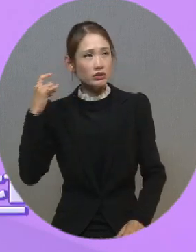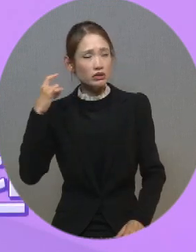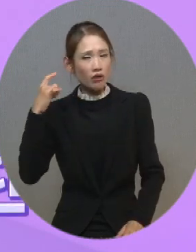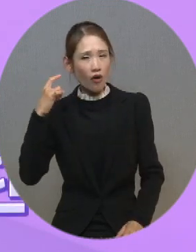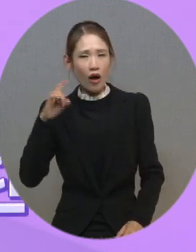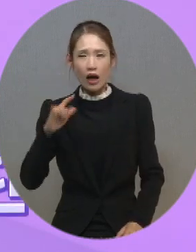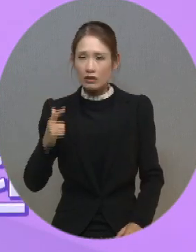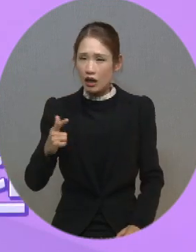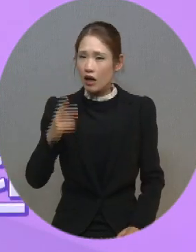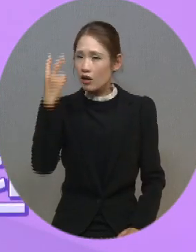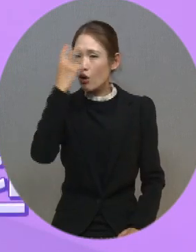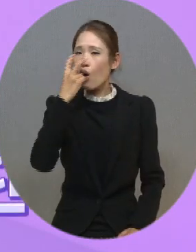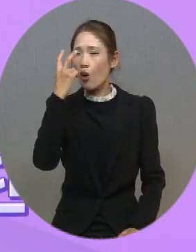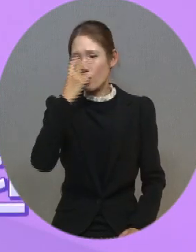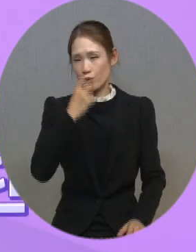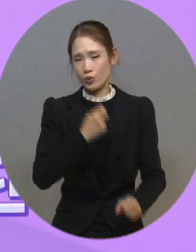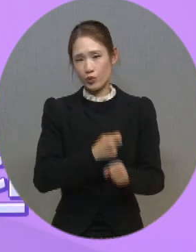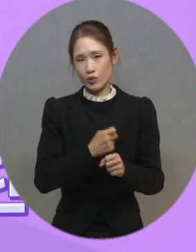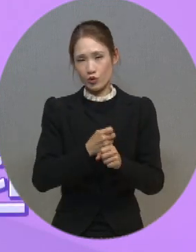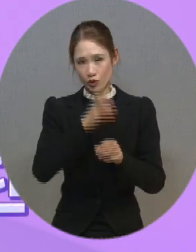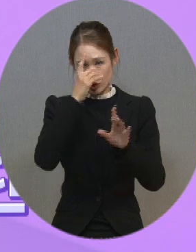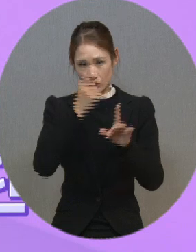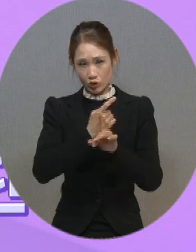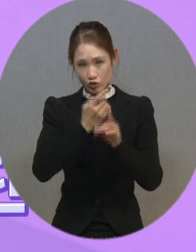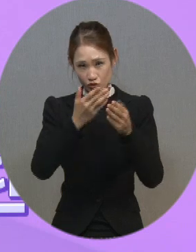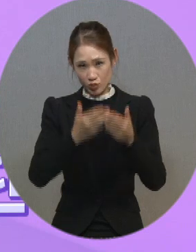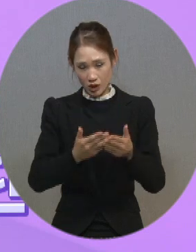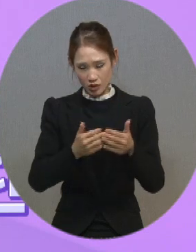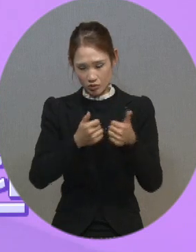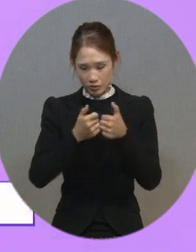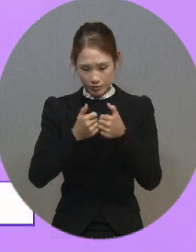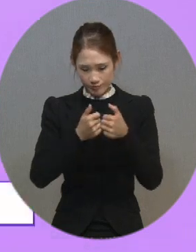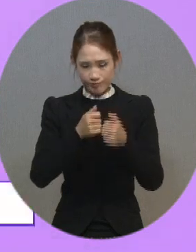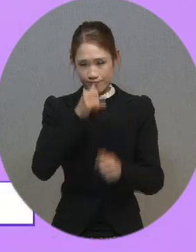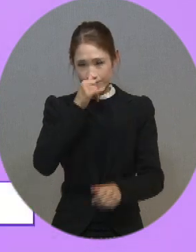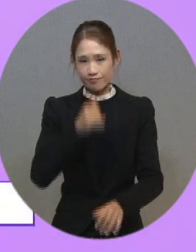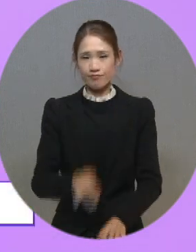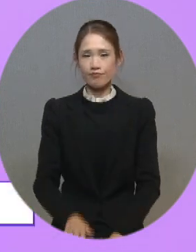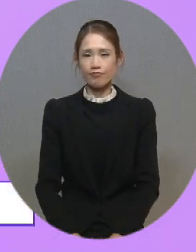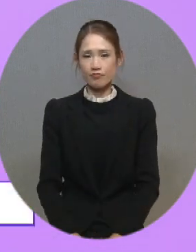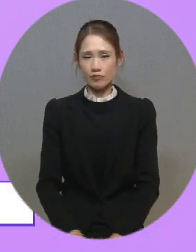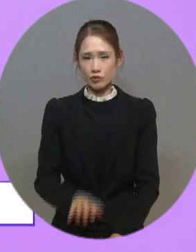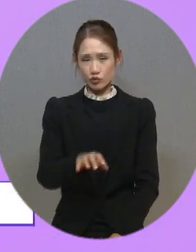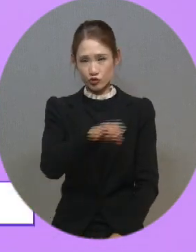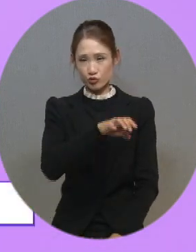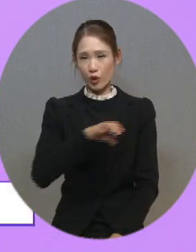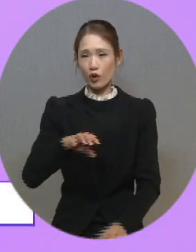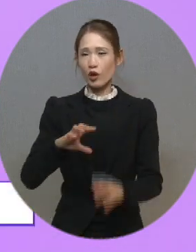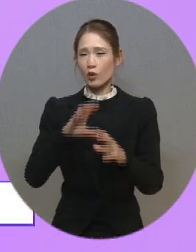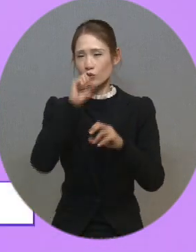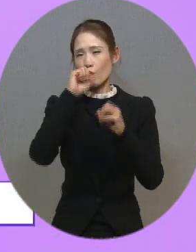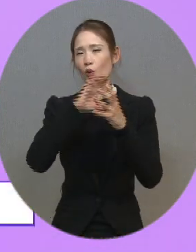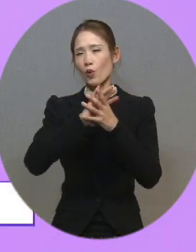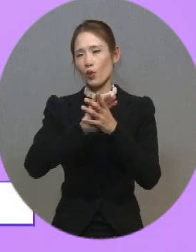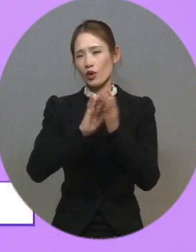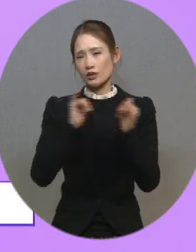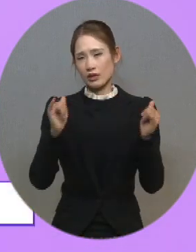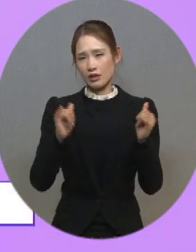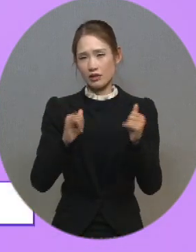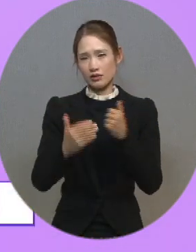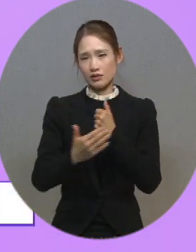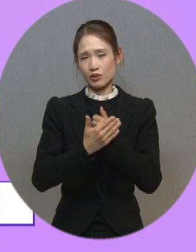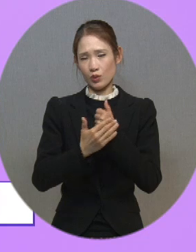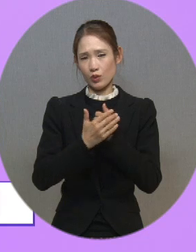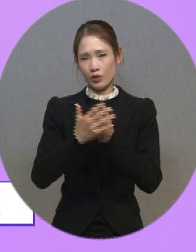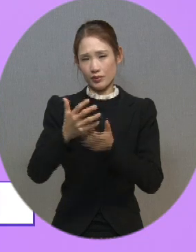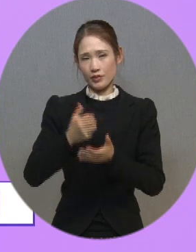그렇게 계속해서 치유받으면서 또 상담을 하고 있고요. 또 주변에 좋은 분들을 많이 만나서 도움을